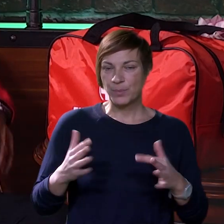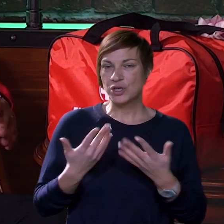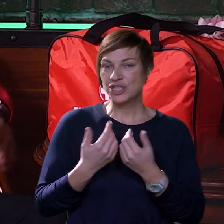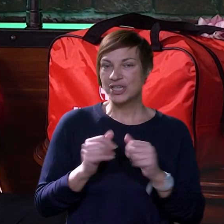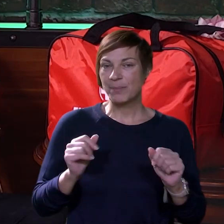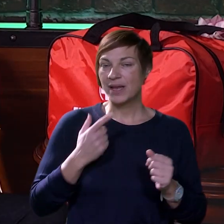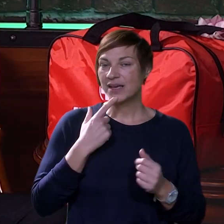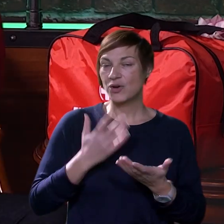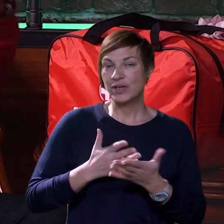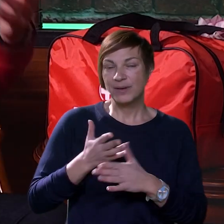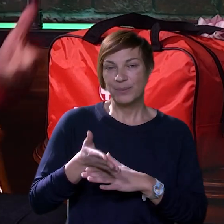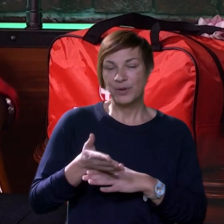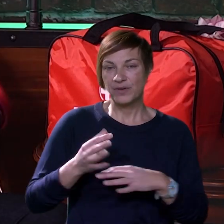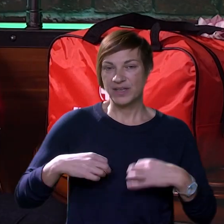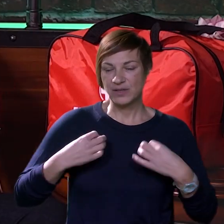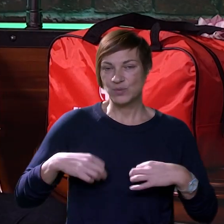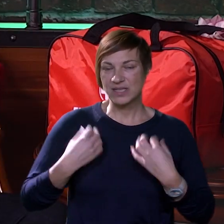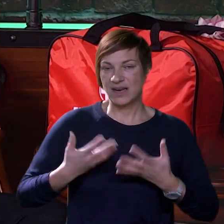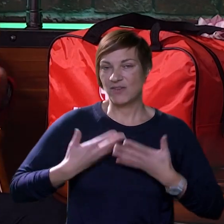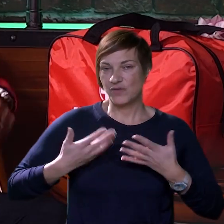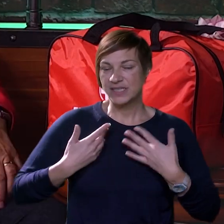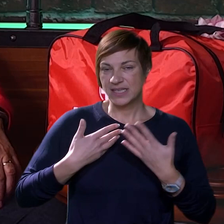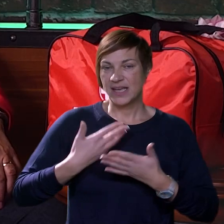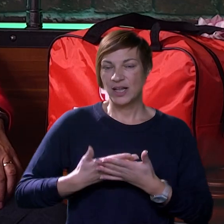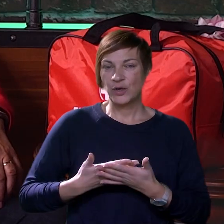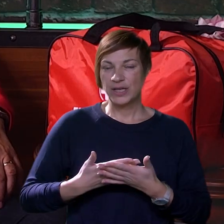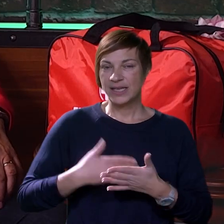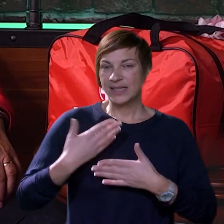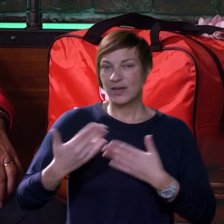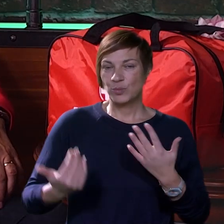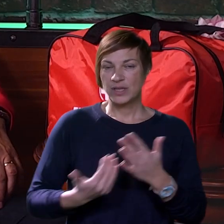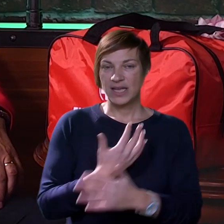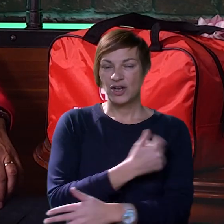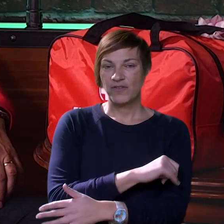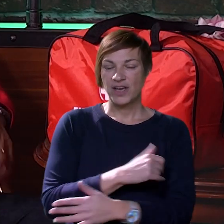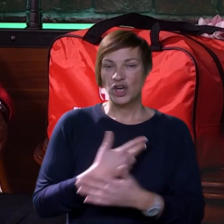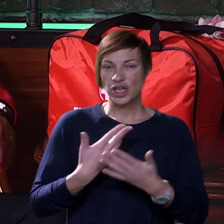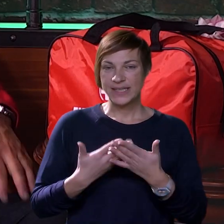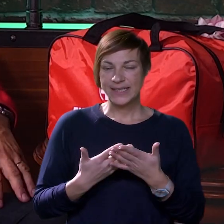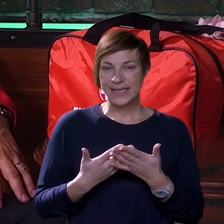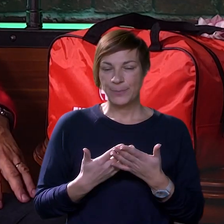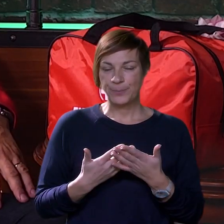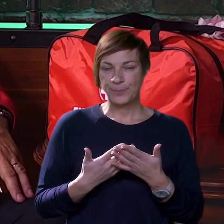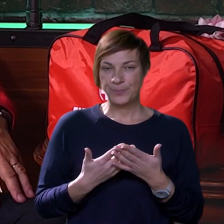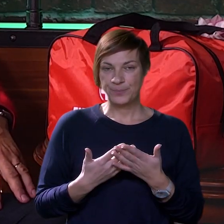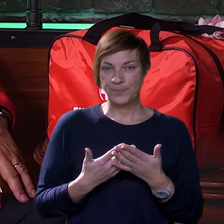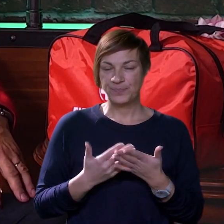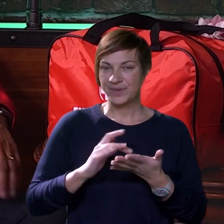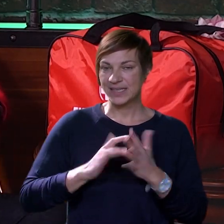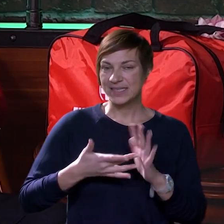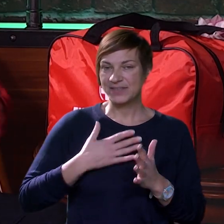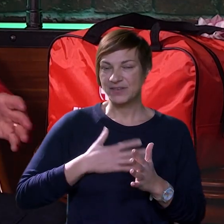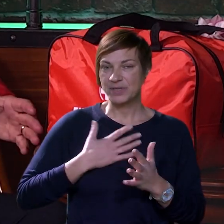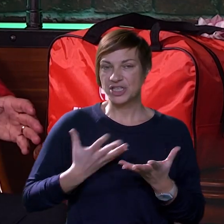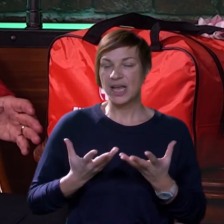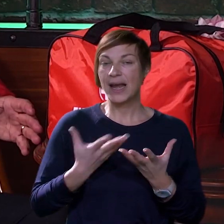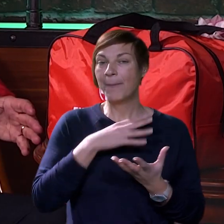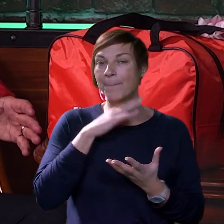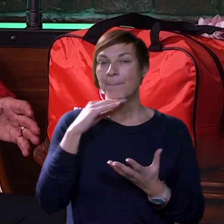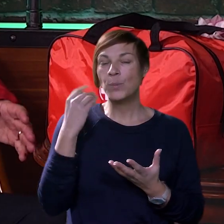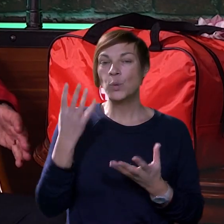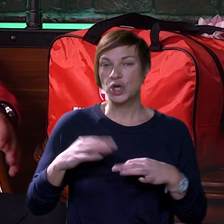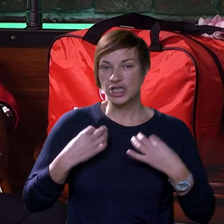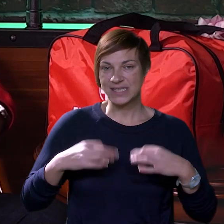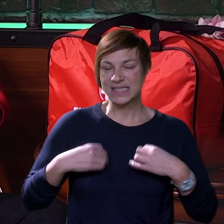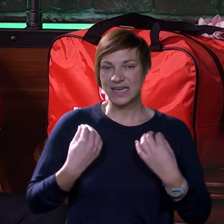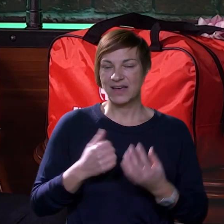božićne blagdane koje su proveli u zdravlju i veselju, da tako je, i bude i nova 2024. Svima želim puno